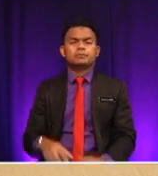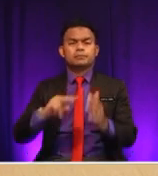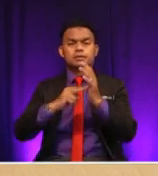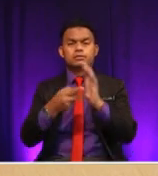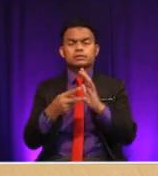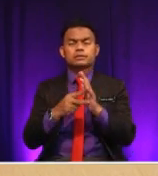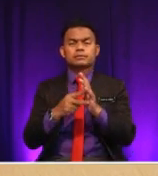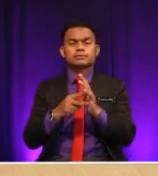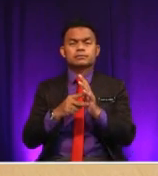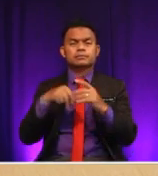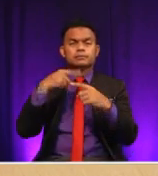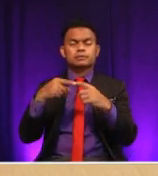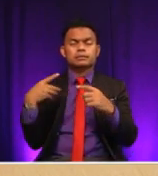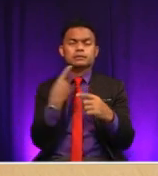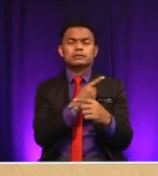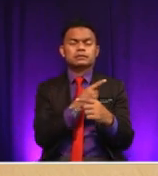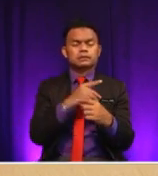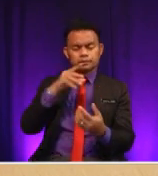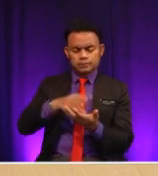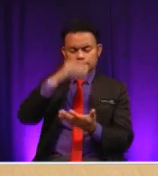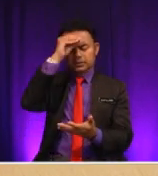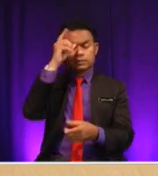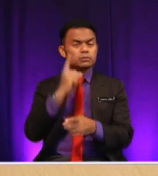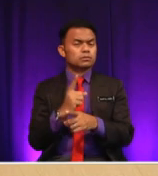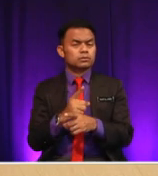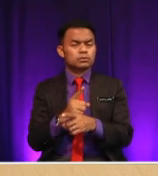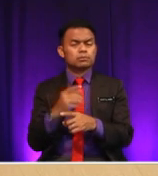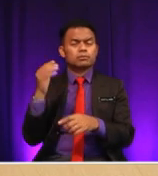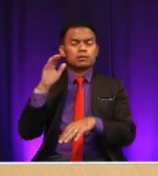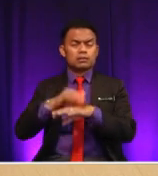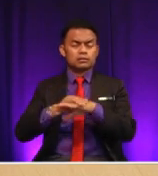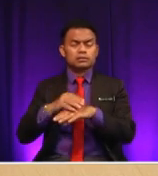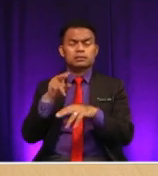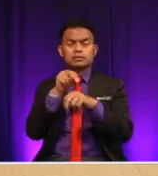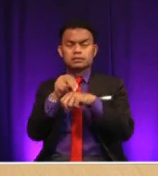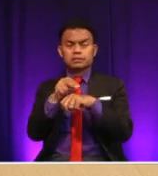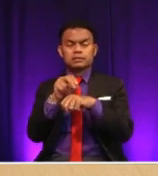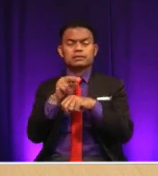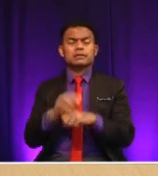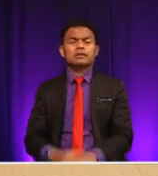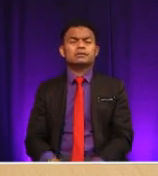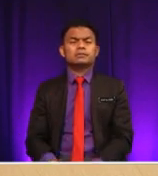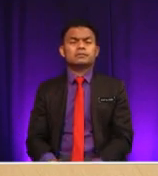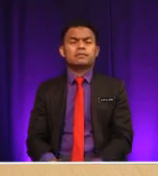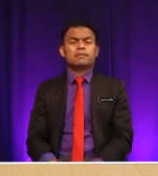gurindam bila kita kaji dia syarat dengan pengacara memberikan nasehat kepada kita Oke begitu juga pada rangkap yang